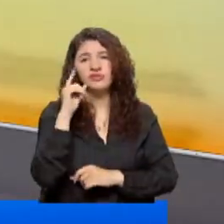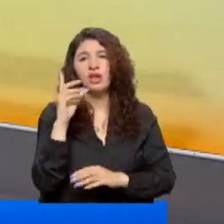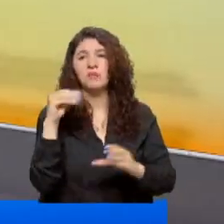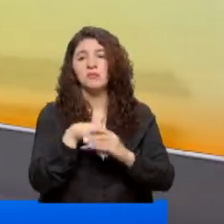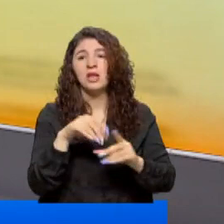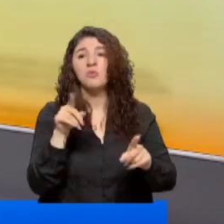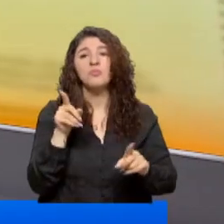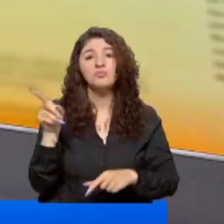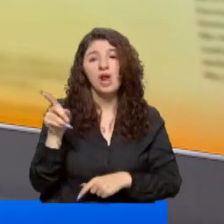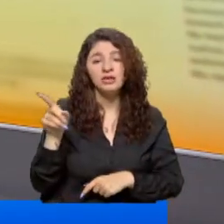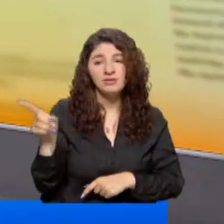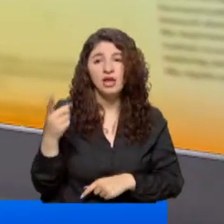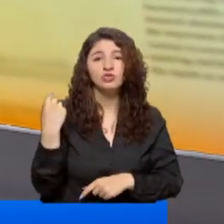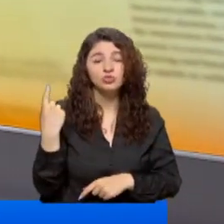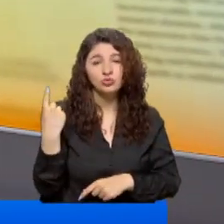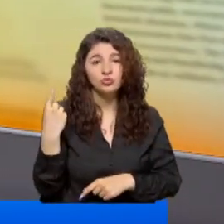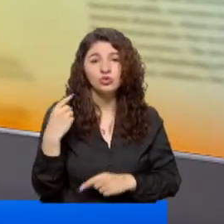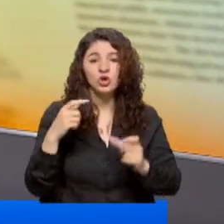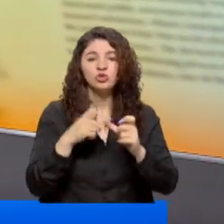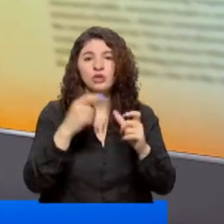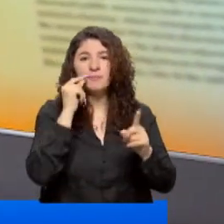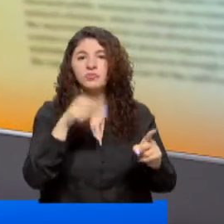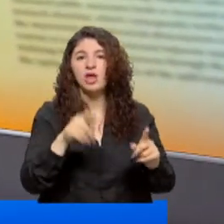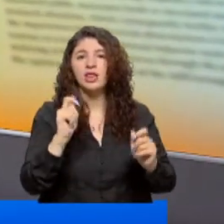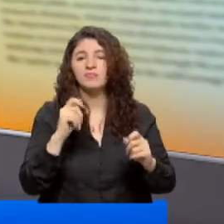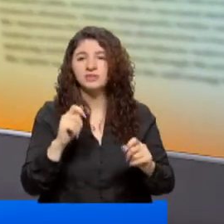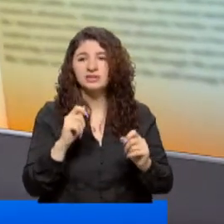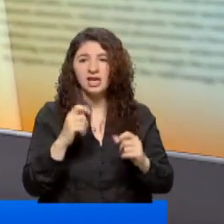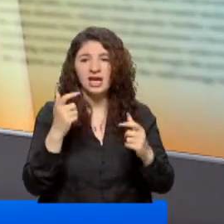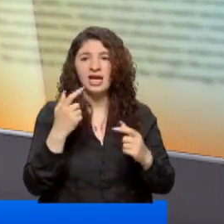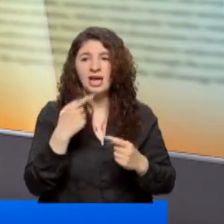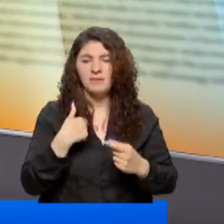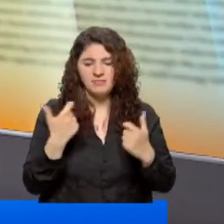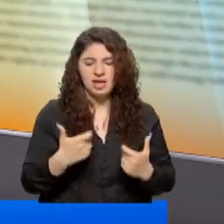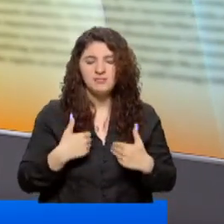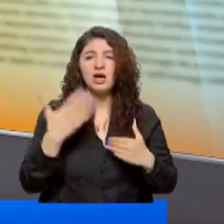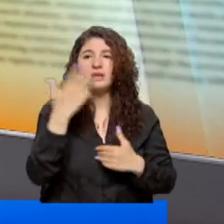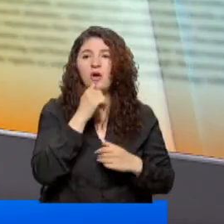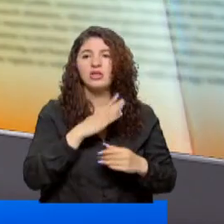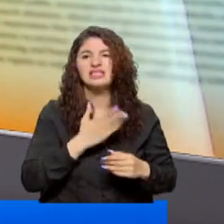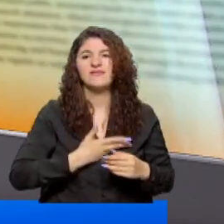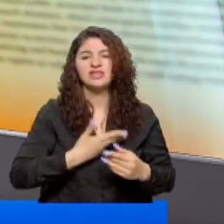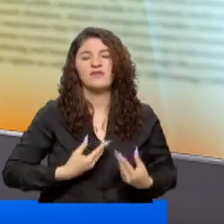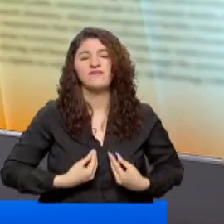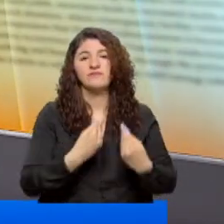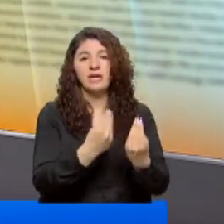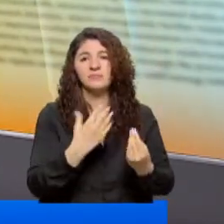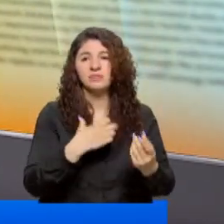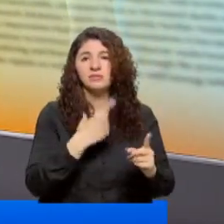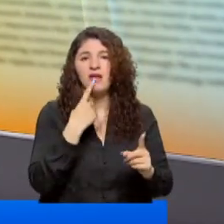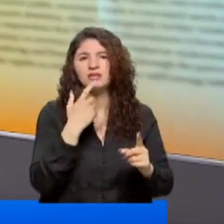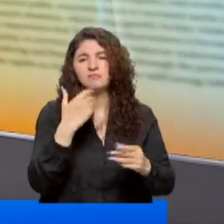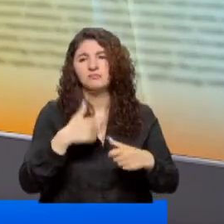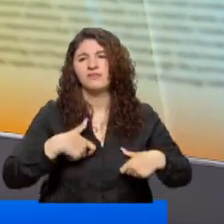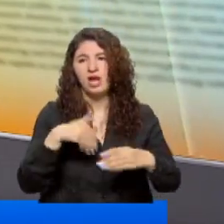görüşler yer almış burada Dün Gürsel Eroğlu burada yaptığı yerimi temel karamollaoğlu'nun seve seve veririm kendisi